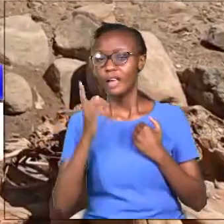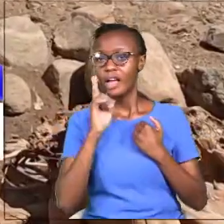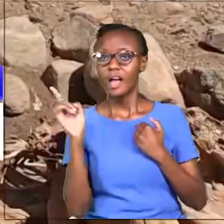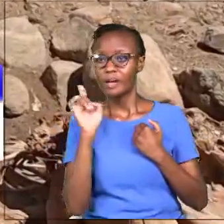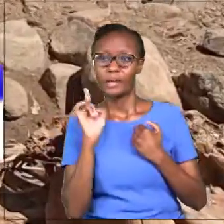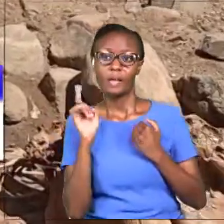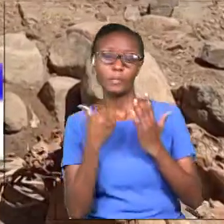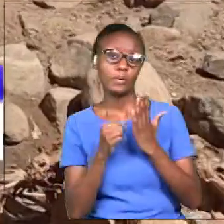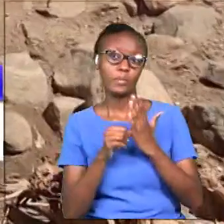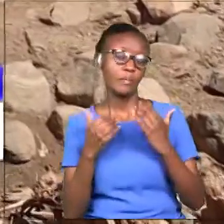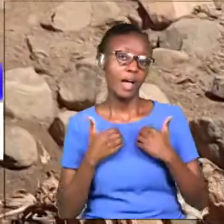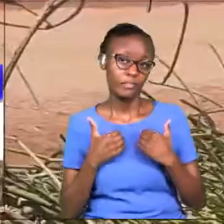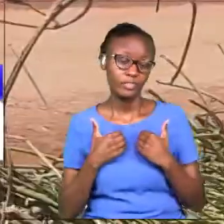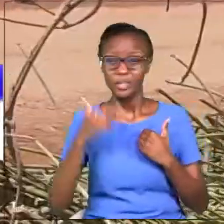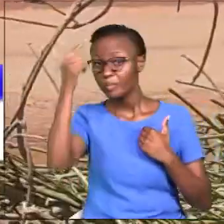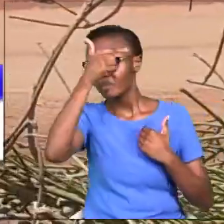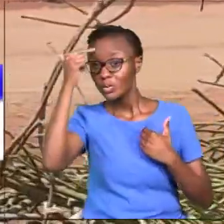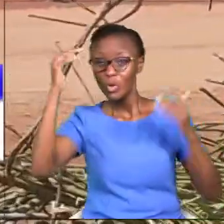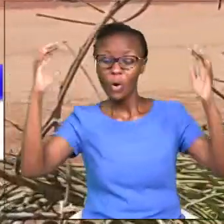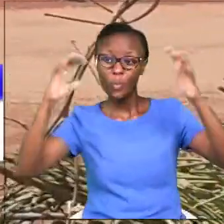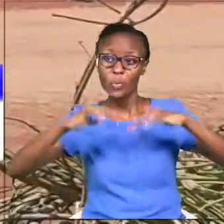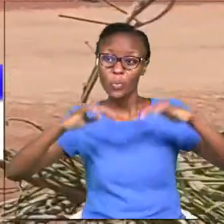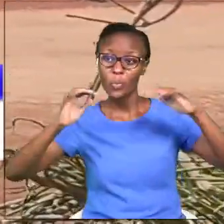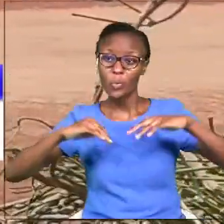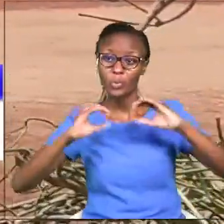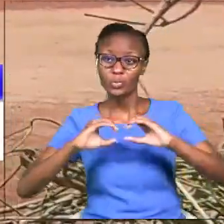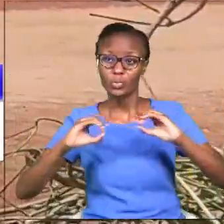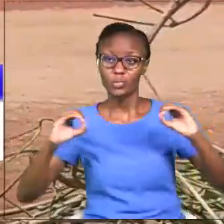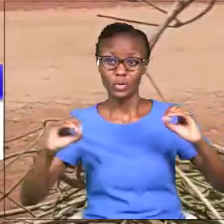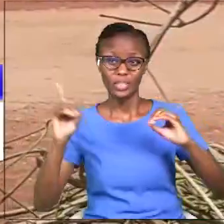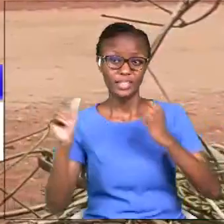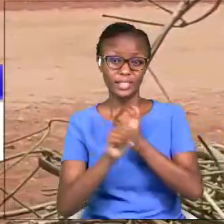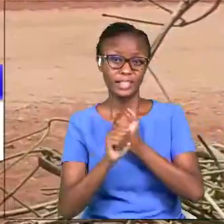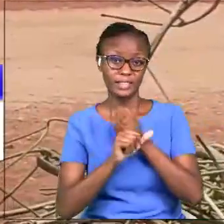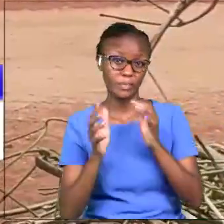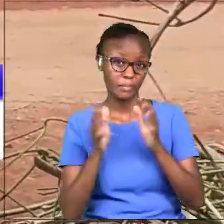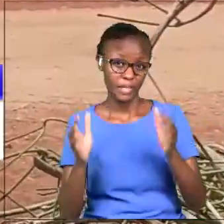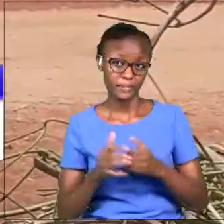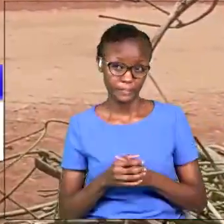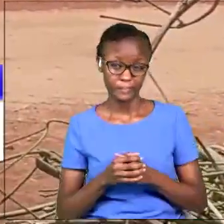is worsening due to reducing amounts of rainfall, with more counties being at risk of entering the drought alarm phase.